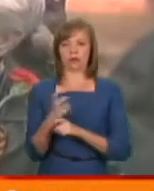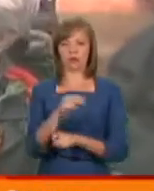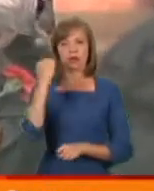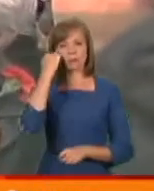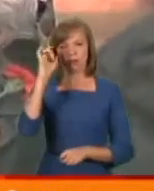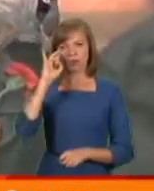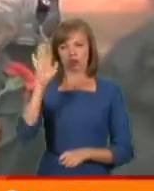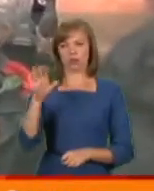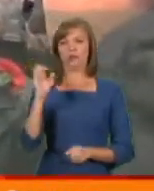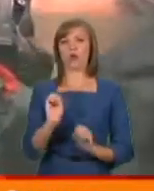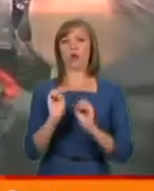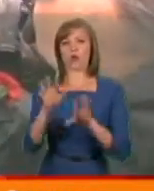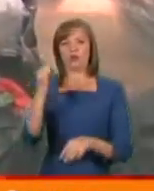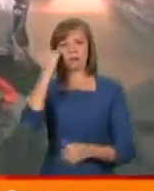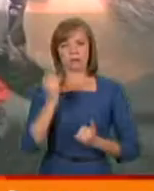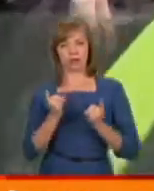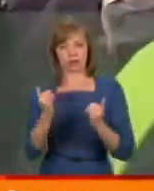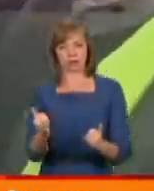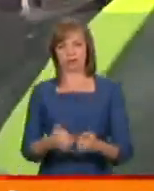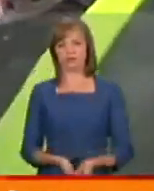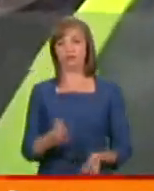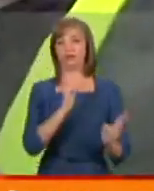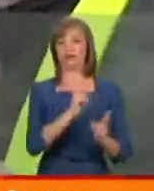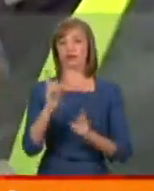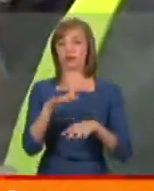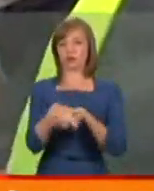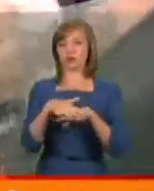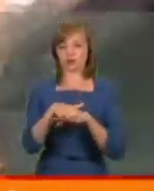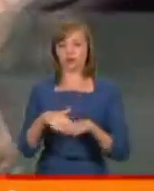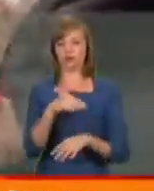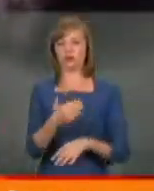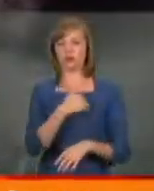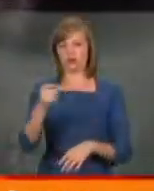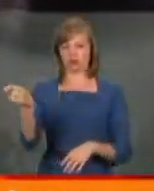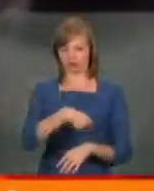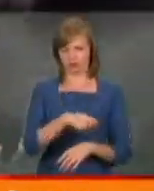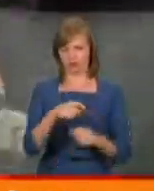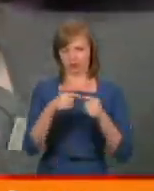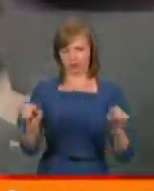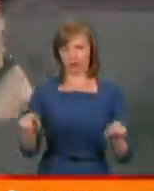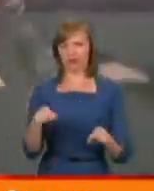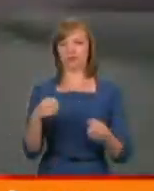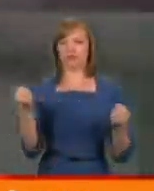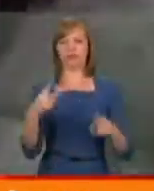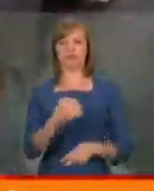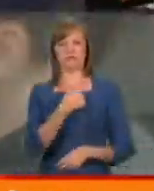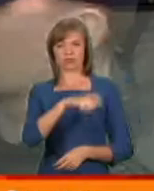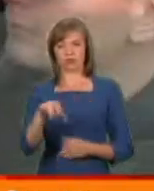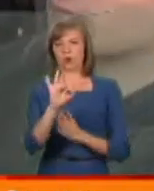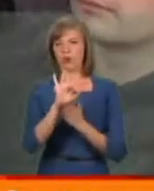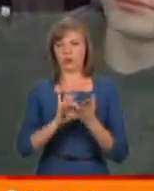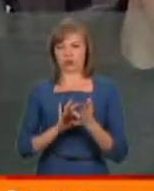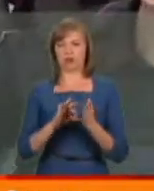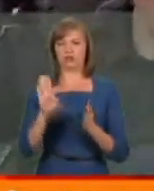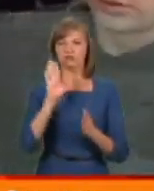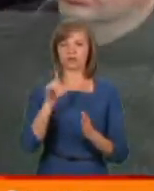пам'ятнику Слави. А дам пам'ять, тоді сніму. Хтось з натовпу намагається зірвати зі старенької стрічку. Спецпризначенці одразу